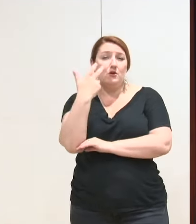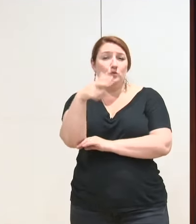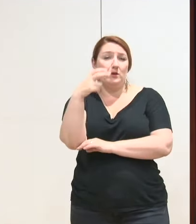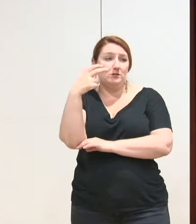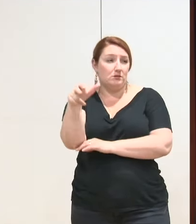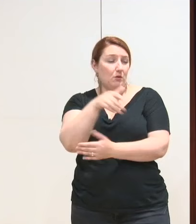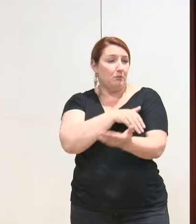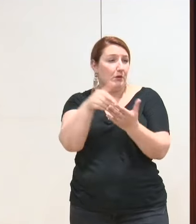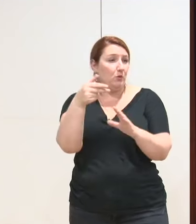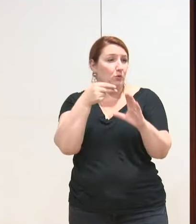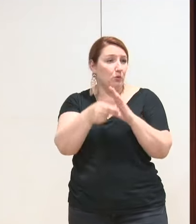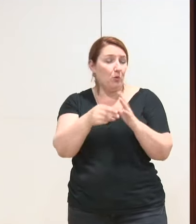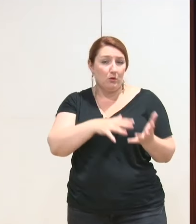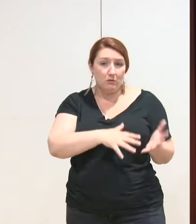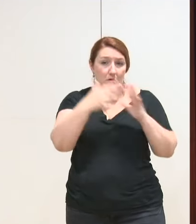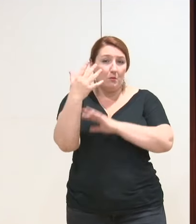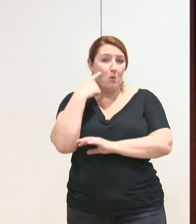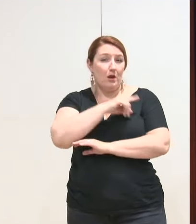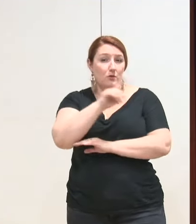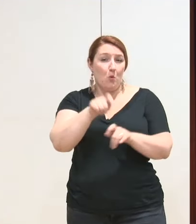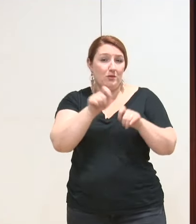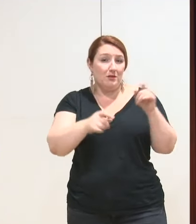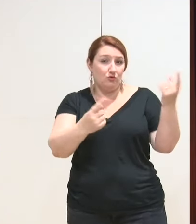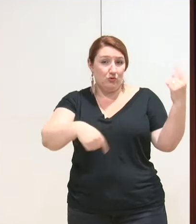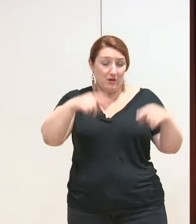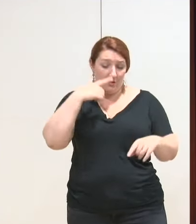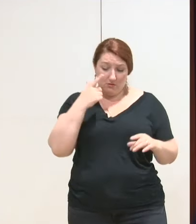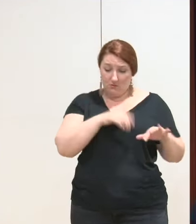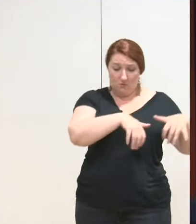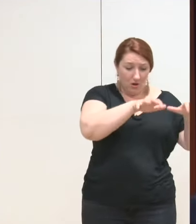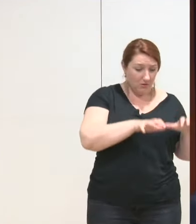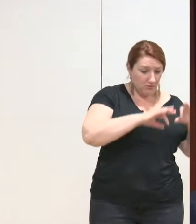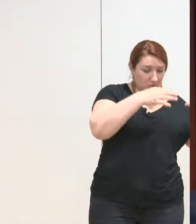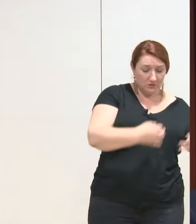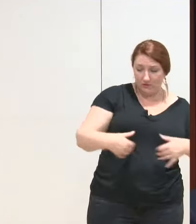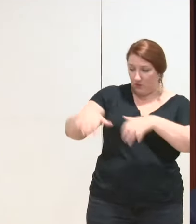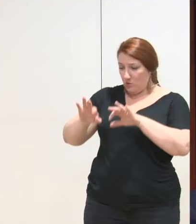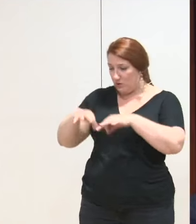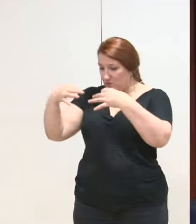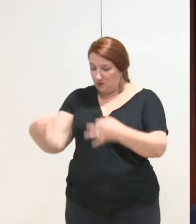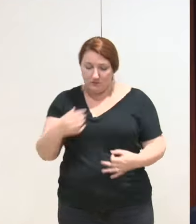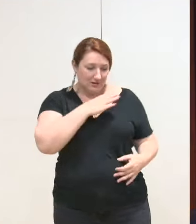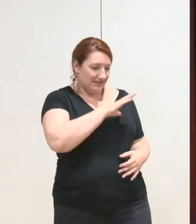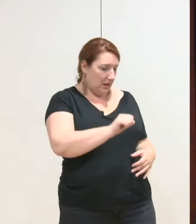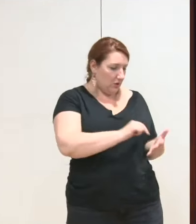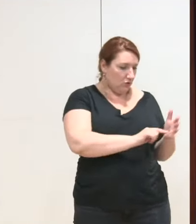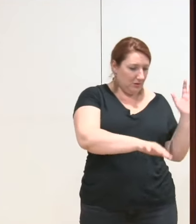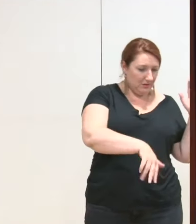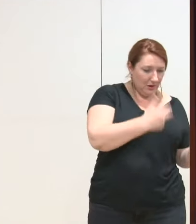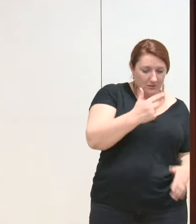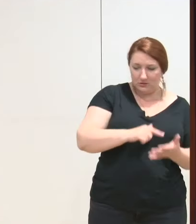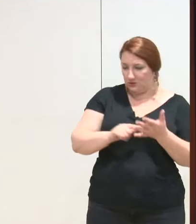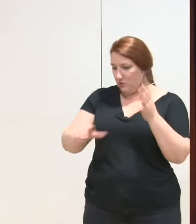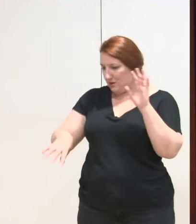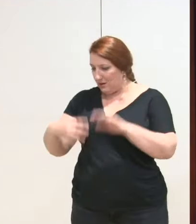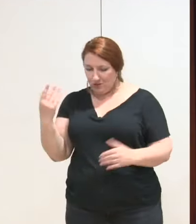titulaires d'un compte administratif à l'autre plus exactement du CA 2013 au CA 2014 vous